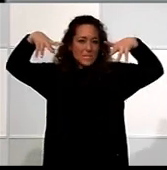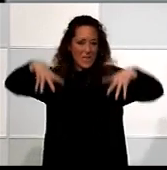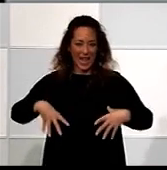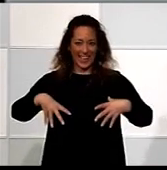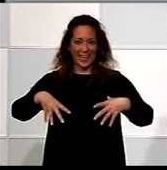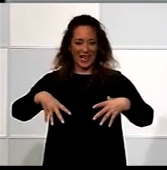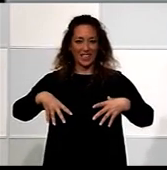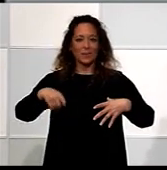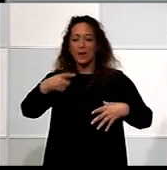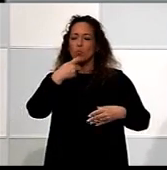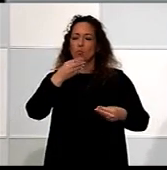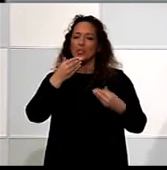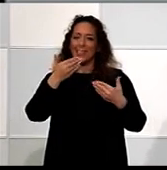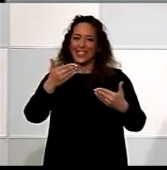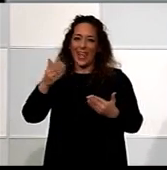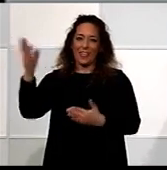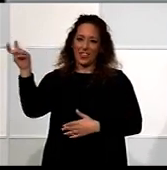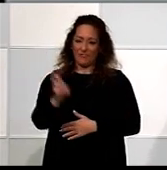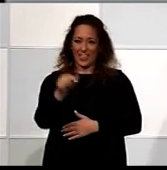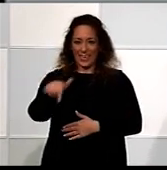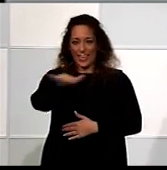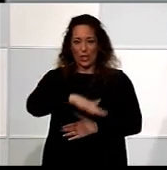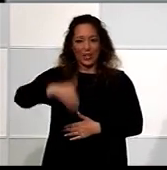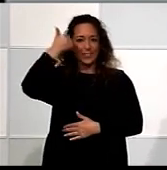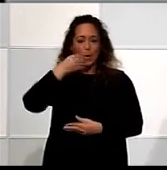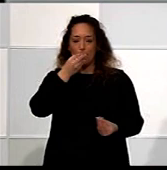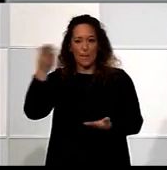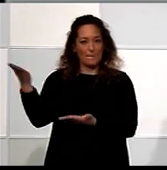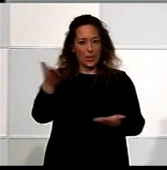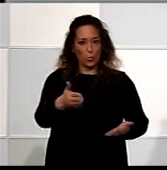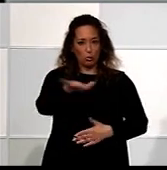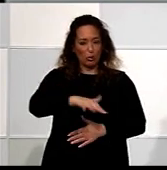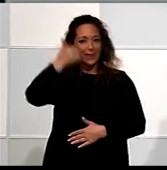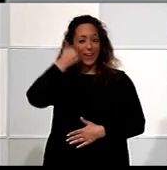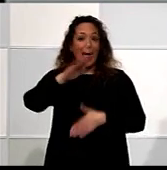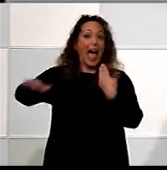hagin tornat a la ciutat de Terrassa. Per tant, benvinguts a Terrassa, Majestats, i fins